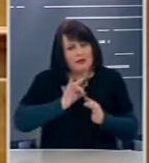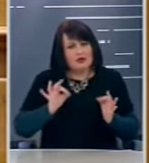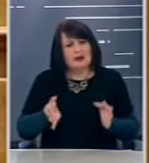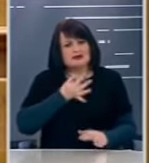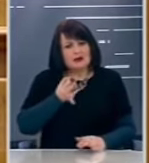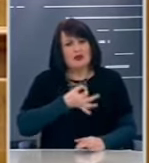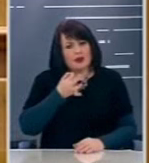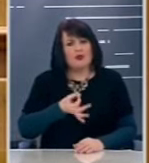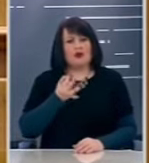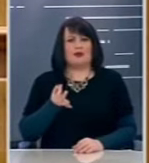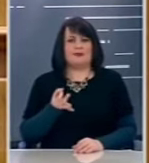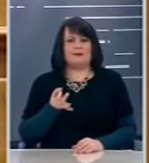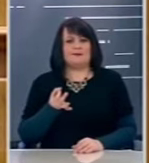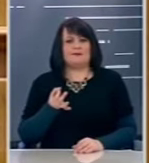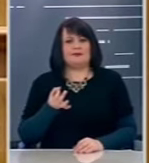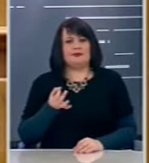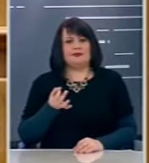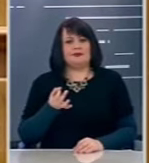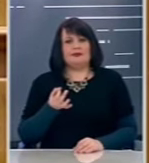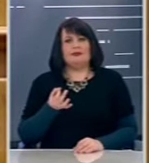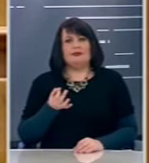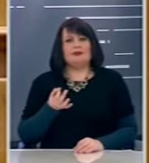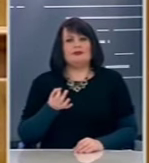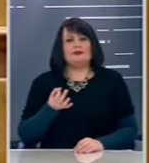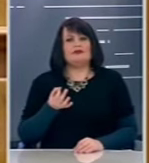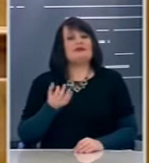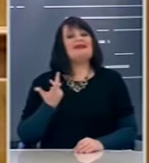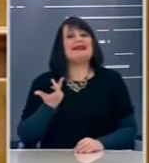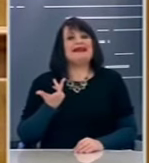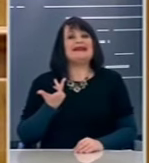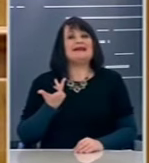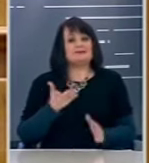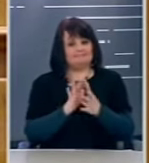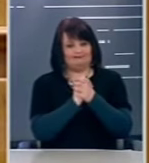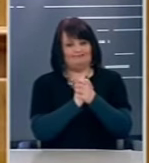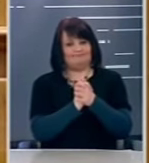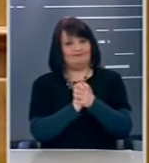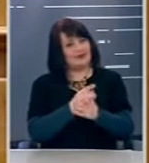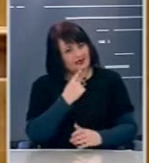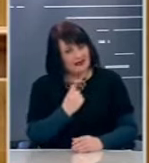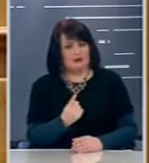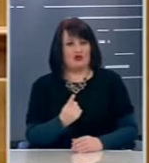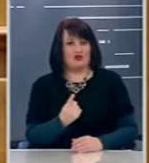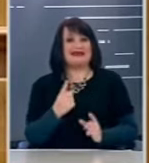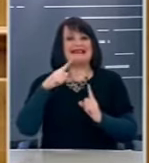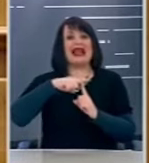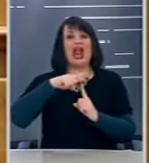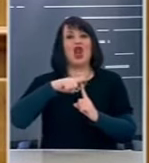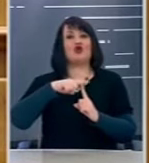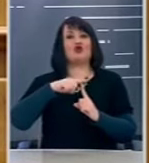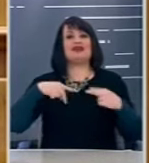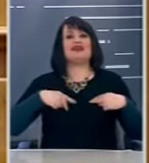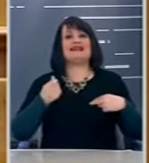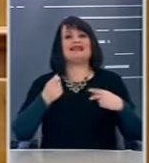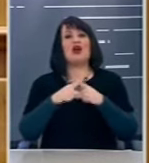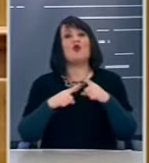δηλώσεις μου και στις, αν θέλετε, και στην απόδοση των ευσήμων και στον Ευκλήδη Τζακαλώτο και στον Γιώργο